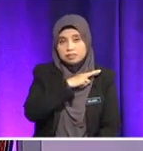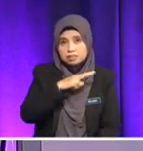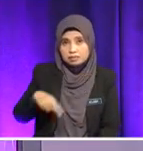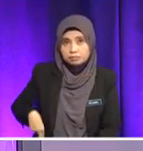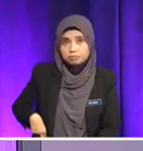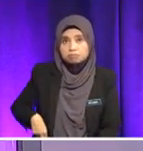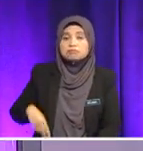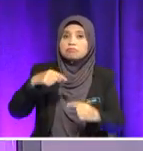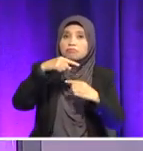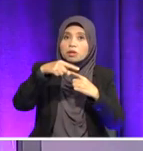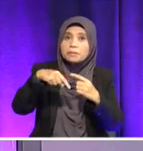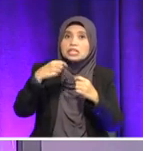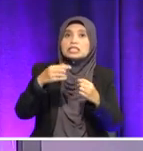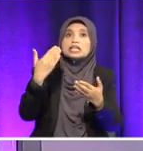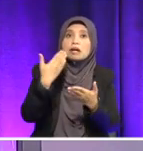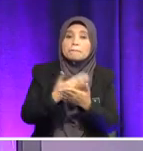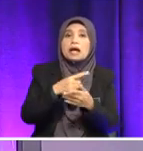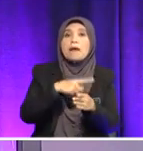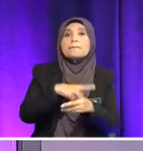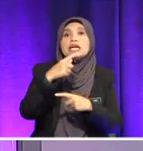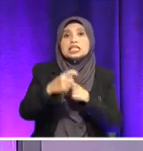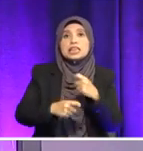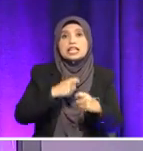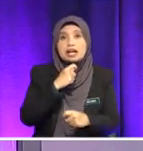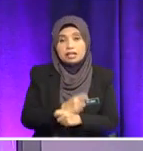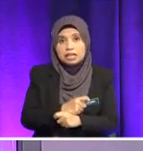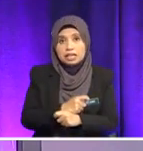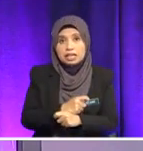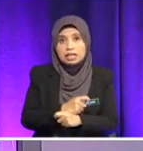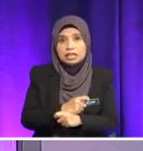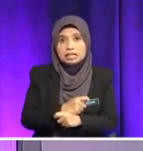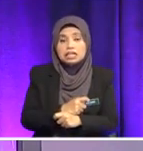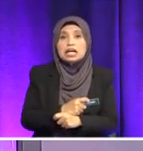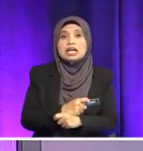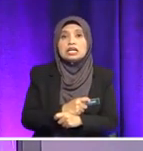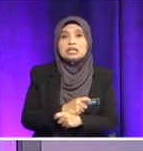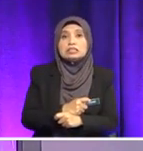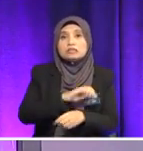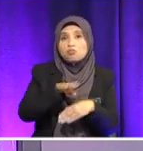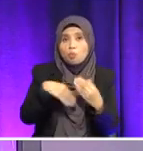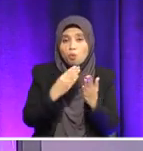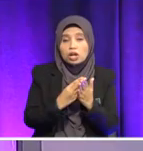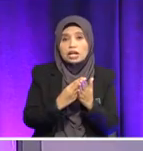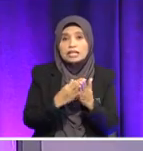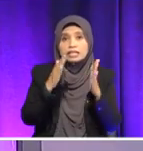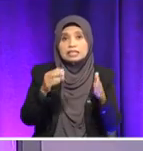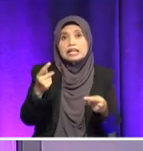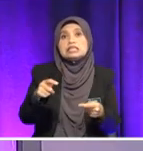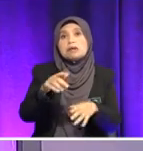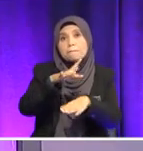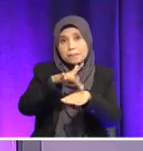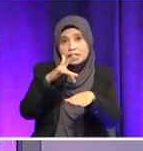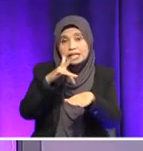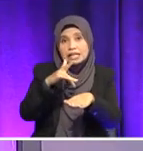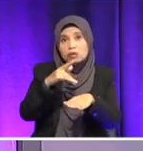dipersetujui maka orang-orang yang telah di aktifkan oleh tungku tadi melalui surat panggilan untuk membuat